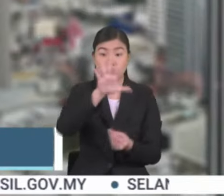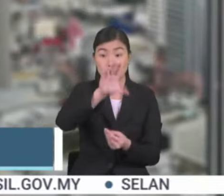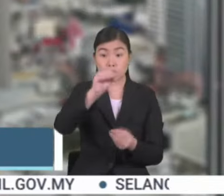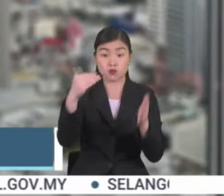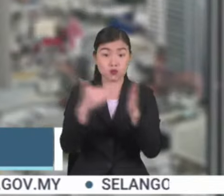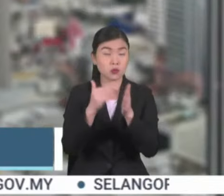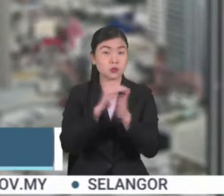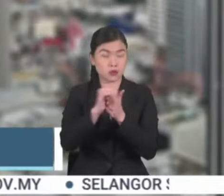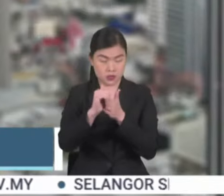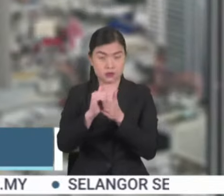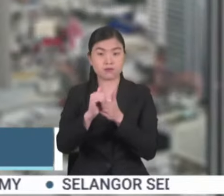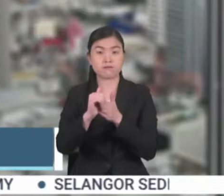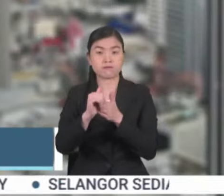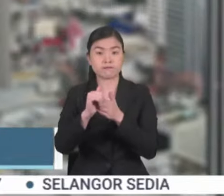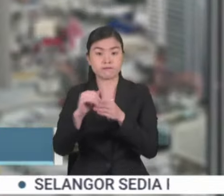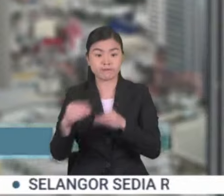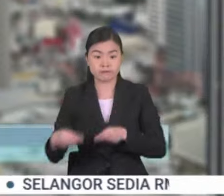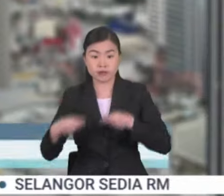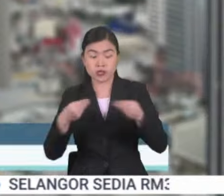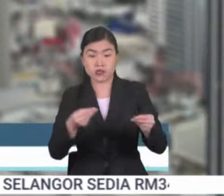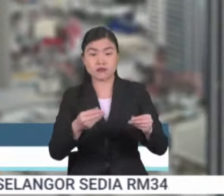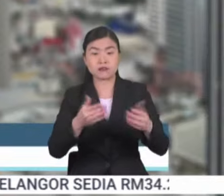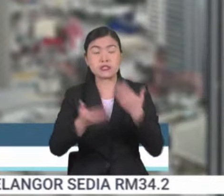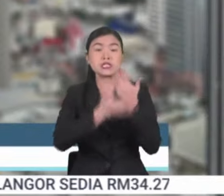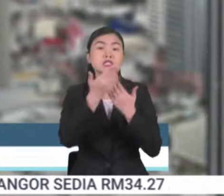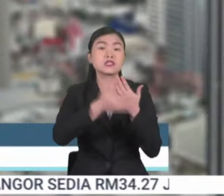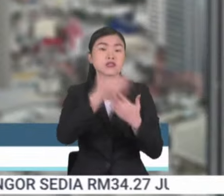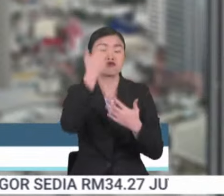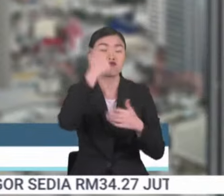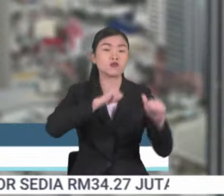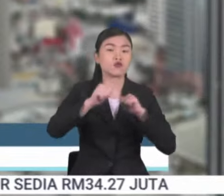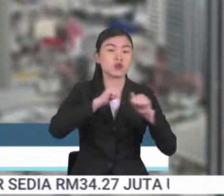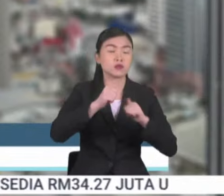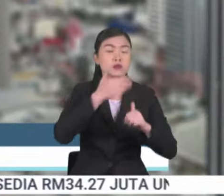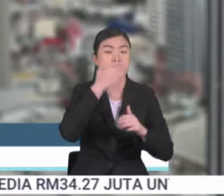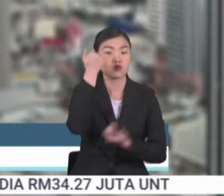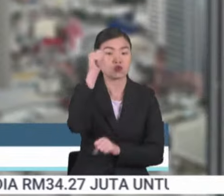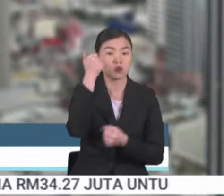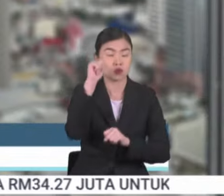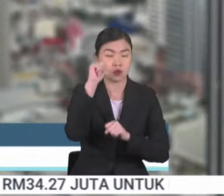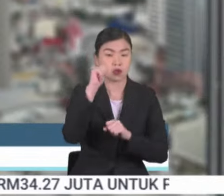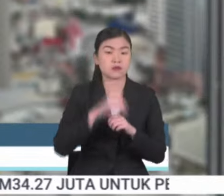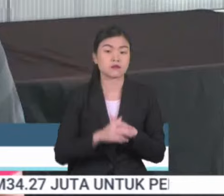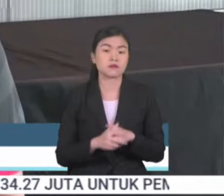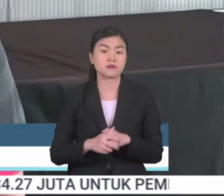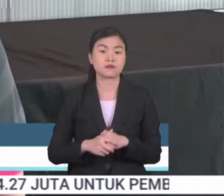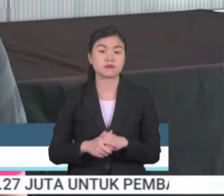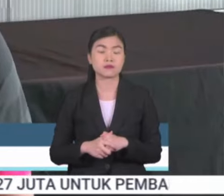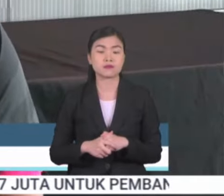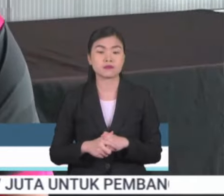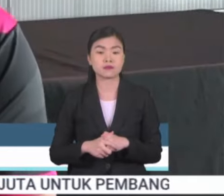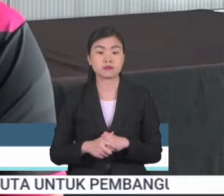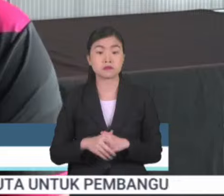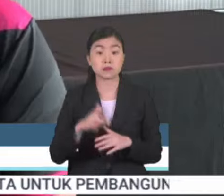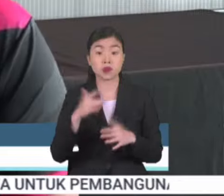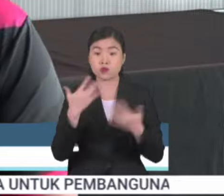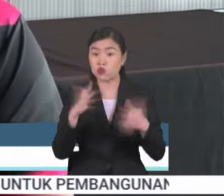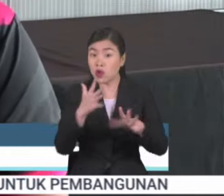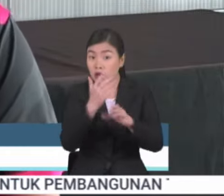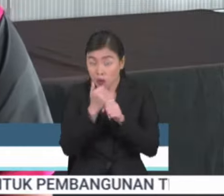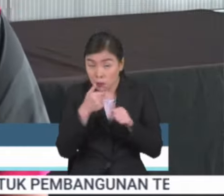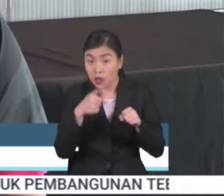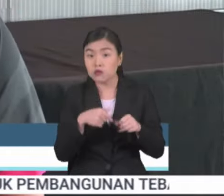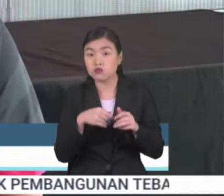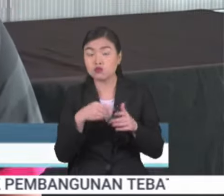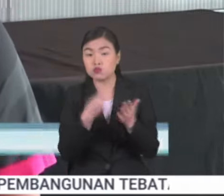RM50,000. Pemberian itu memudahkan aktiviti yang telah dirancang persatuan belia di daerah berkenaan. Dengan adanya pemberian ini,